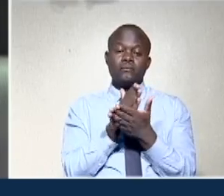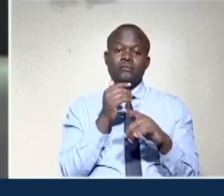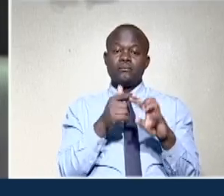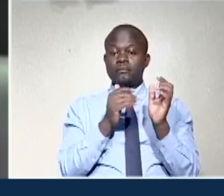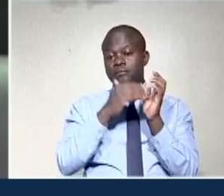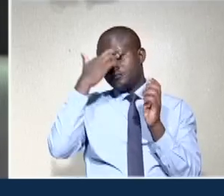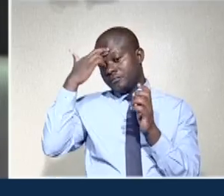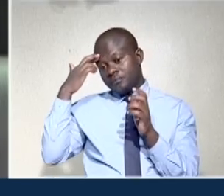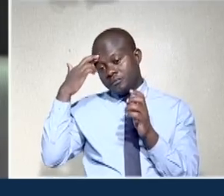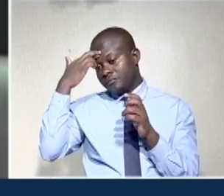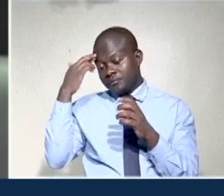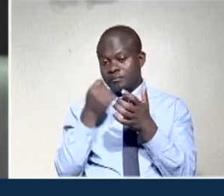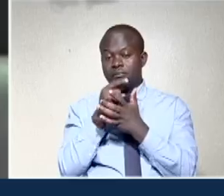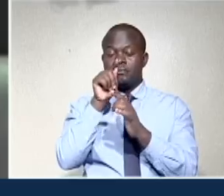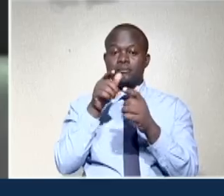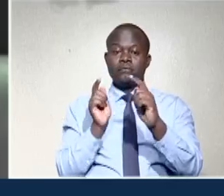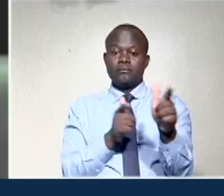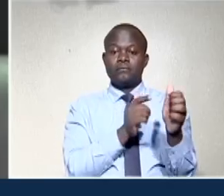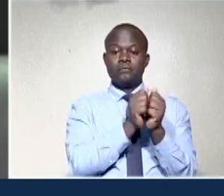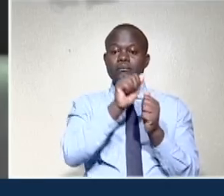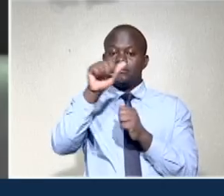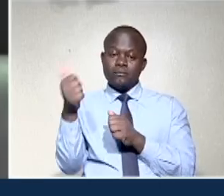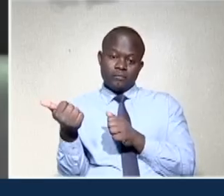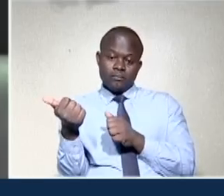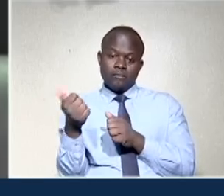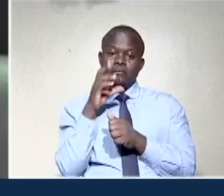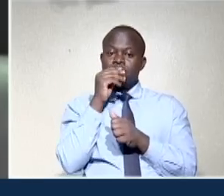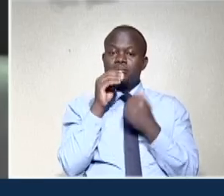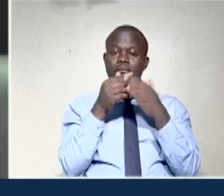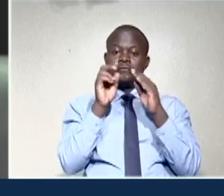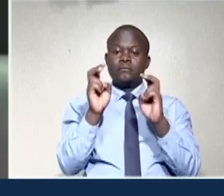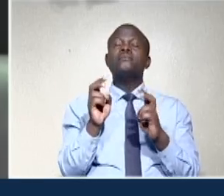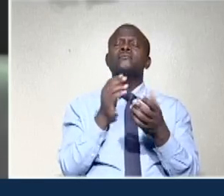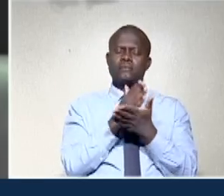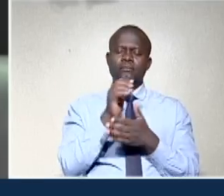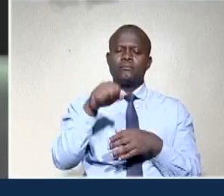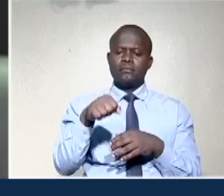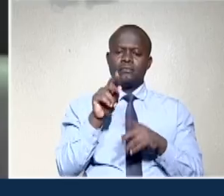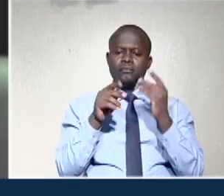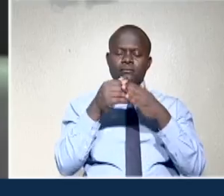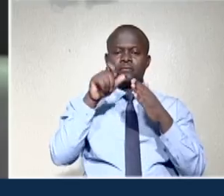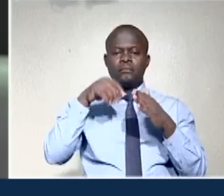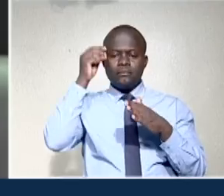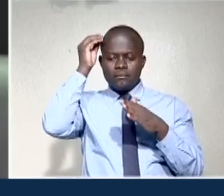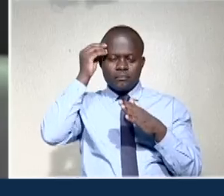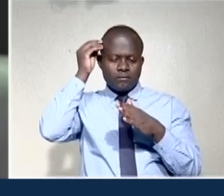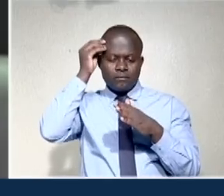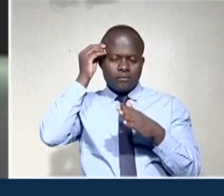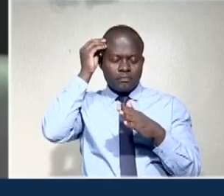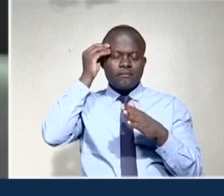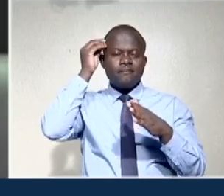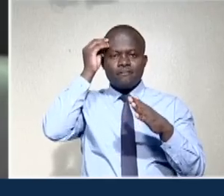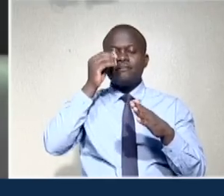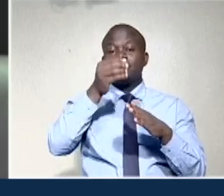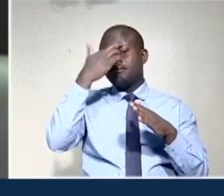dore impamvu yatumye dutera. Akaba n'abandi nyine bavuga bati nibyo, abantu bakwiye gutekereza